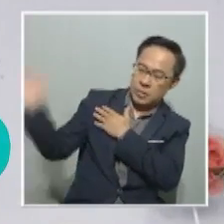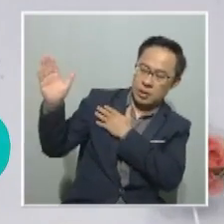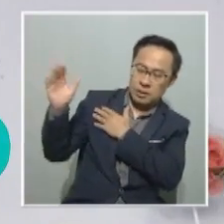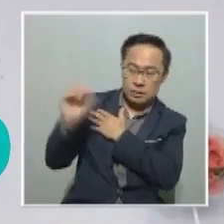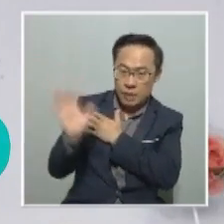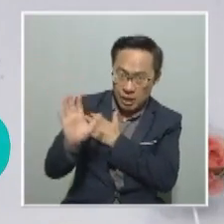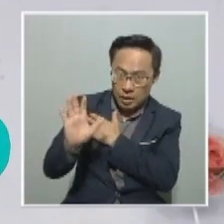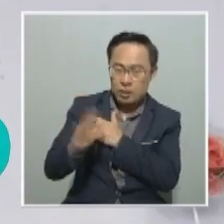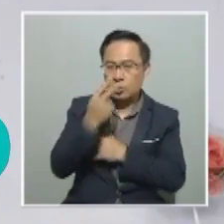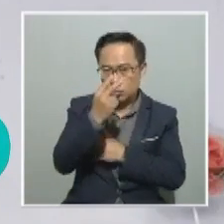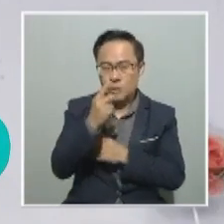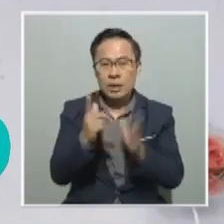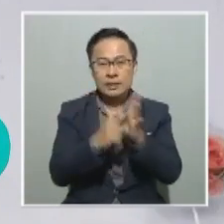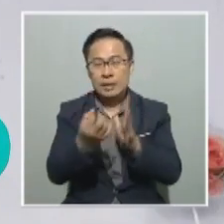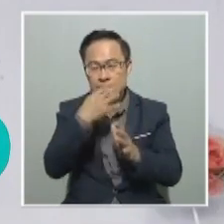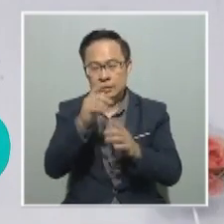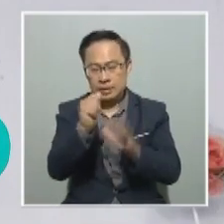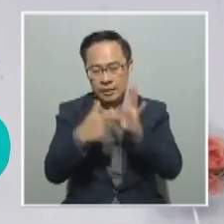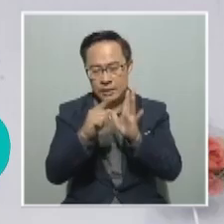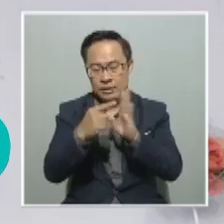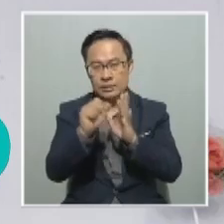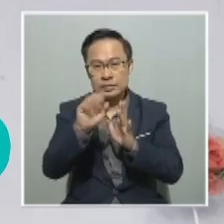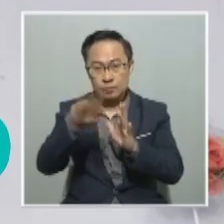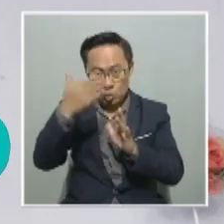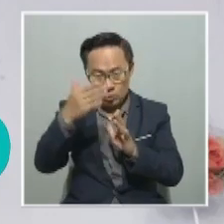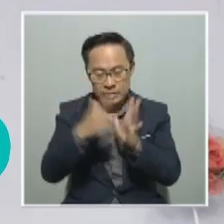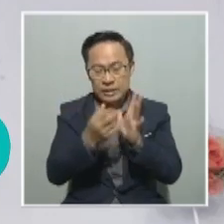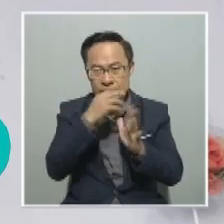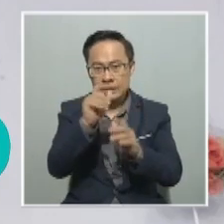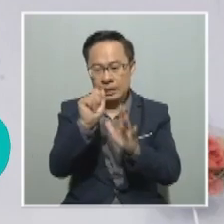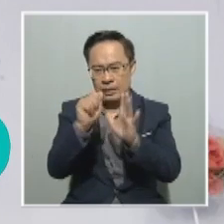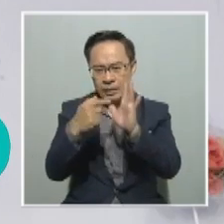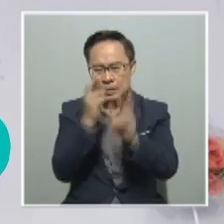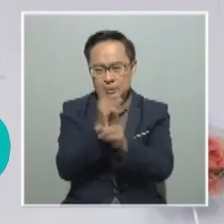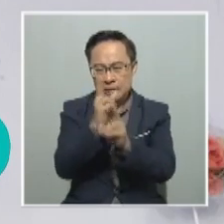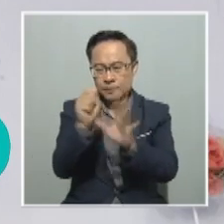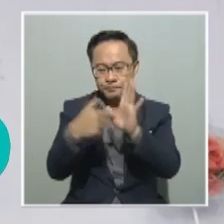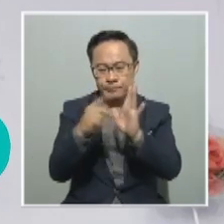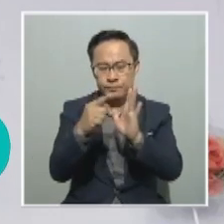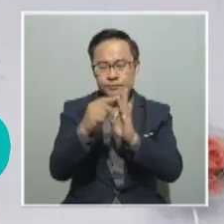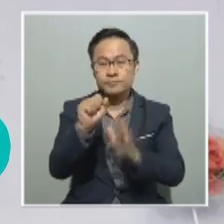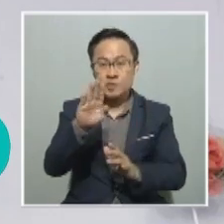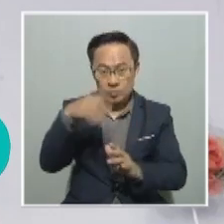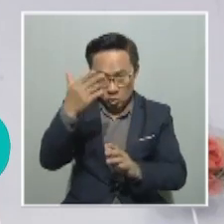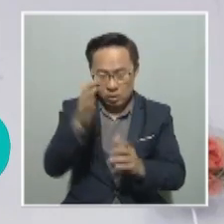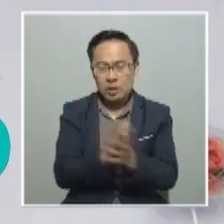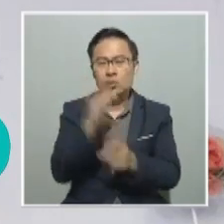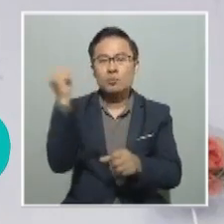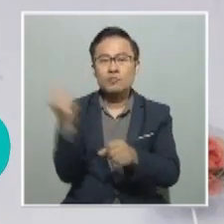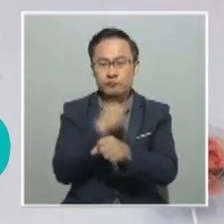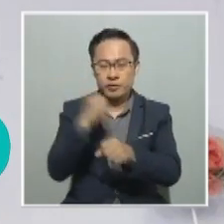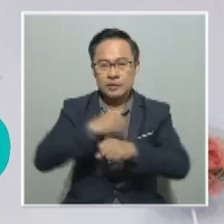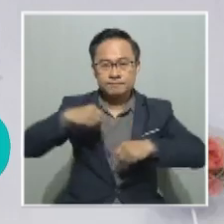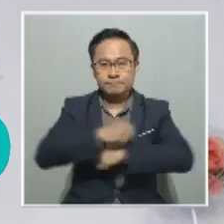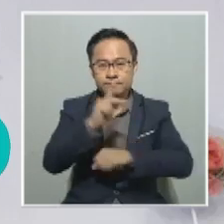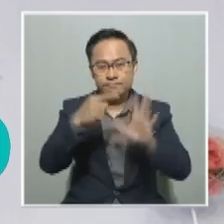ราก็มักจะให้กินยาแก้เสพก่อนแล้วส่งไปกายภาพธรรมชาติของโรคนี้นะฮะแนะนำก่อนไหล่ติดเนี่ยธรรมชาติของโรคก็คือ